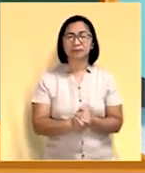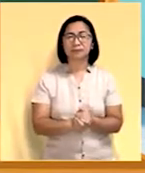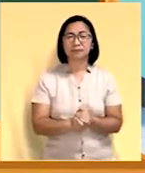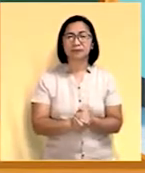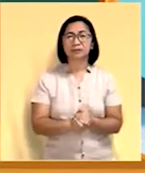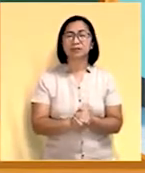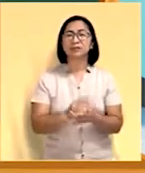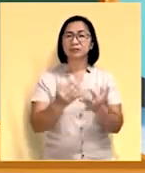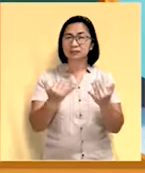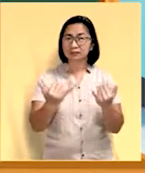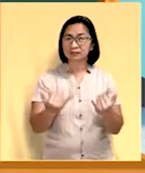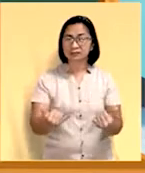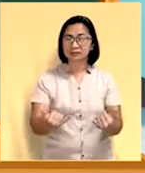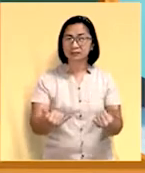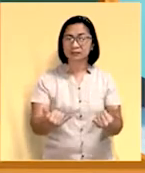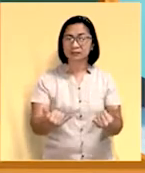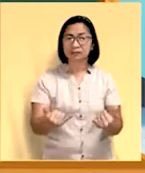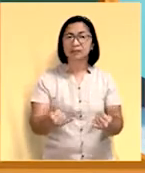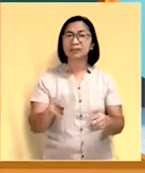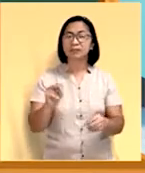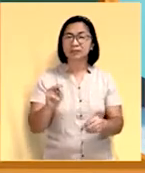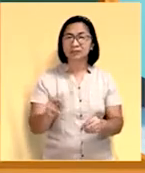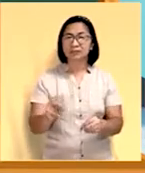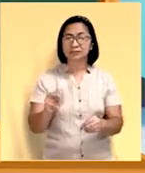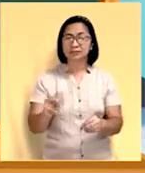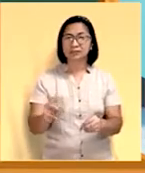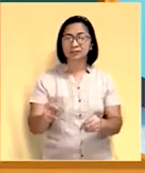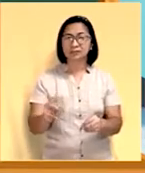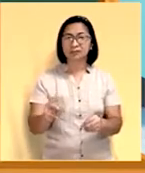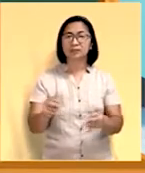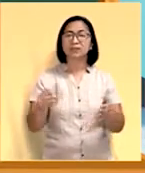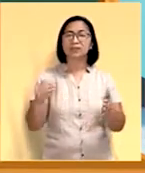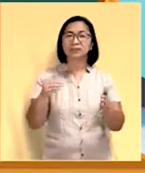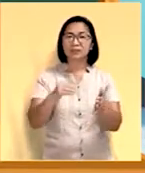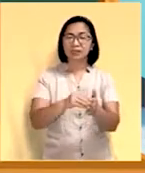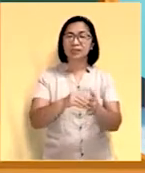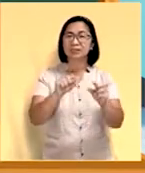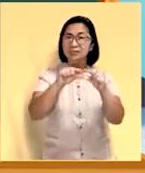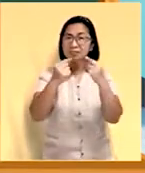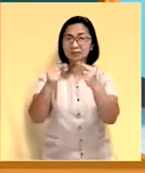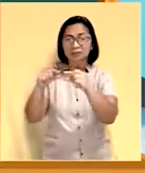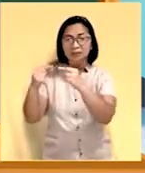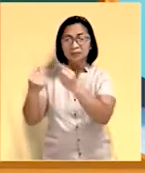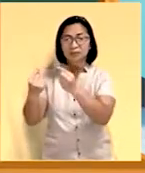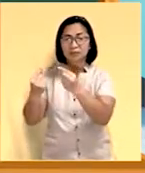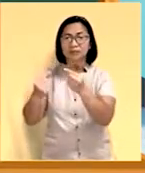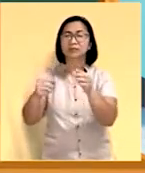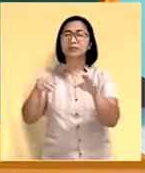Sa pagkakataong ito, kailangang mag-regroup sa minuend.